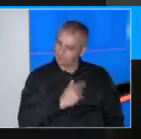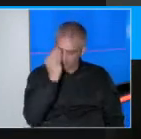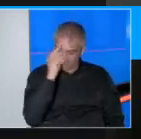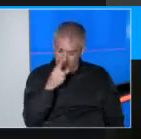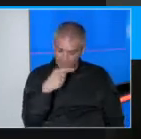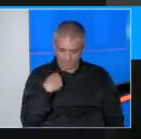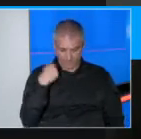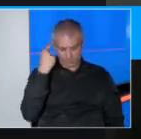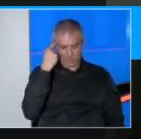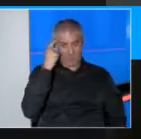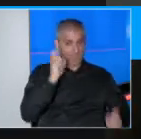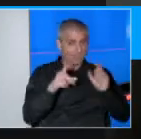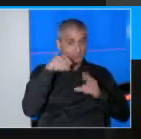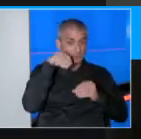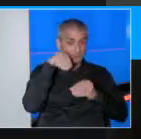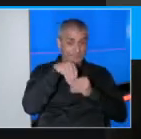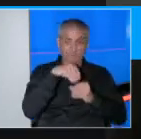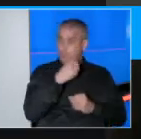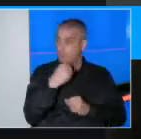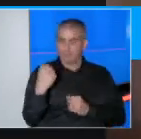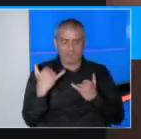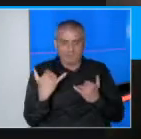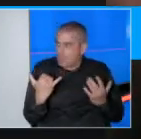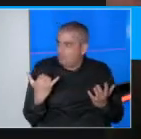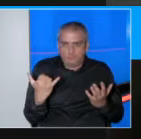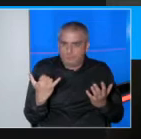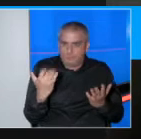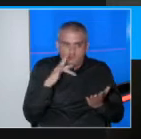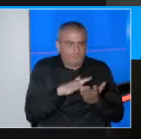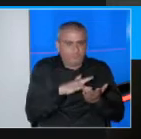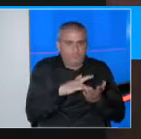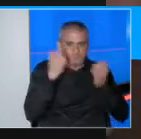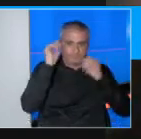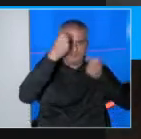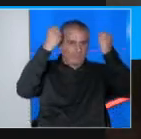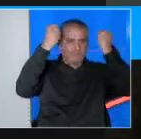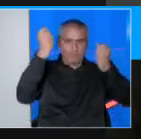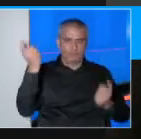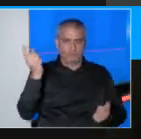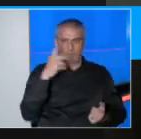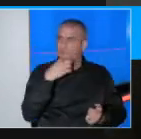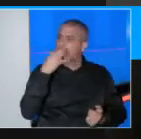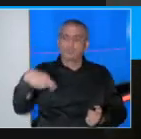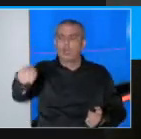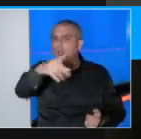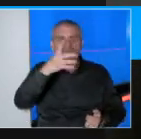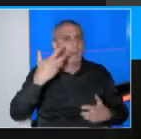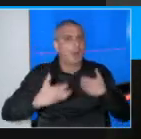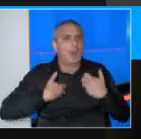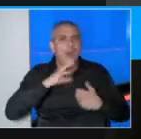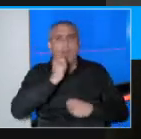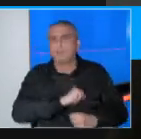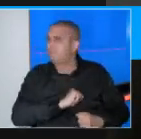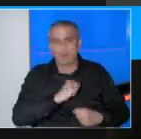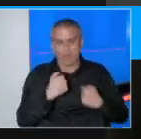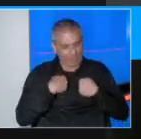אני יודעת על אנשים שהצביעו ימינה, והיום הם נמצאים בהפגנות, וצריך לבוא אליהם ולשאול אותם למה הם כועסים. כן.